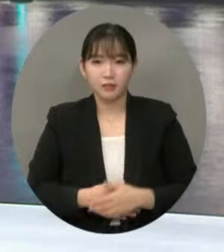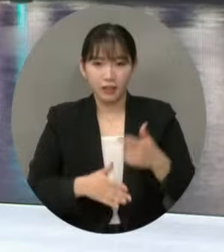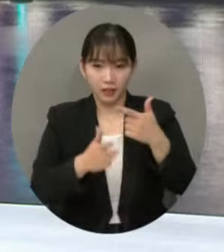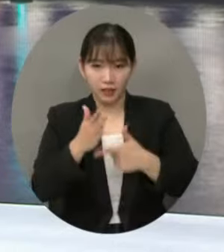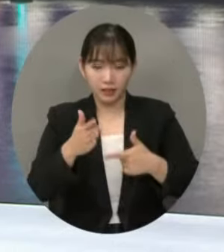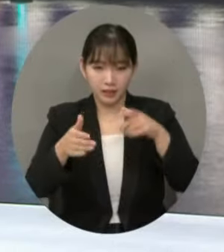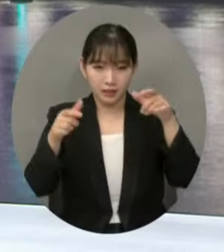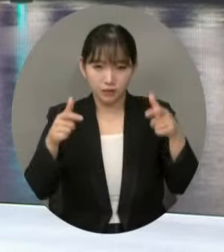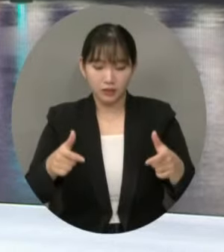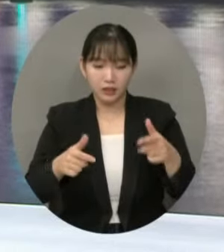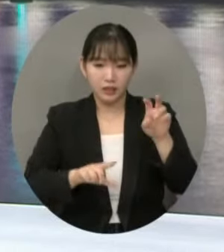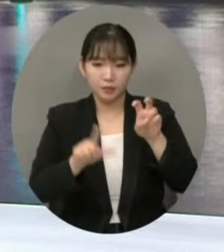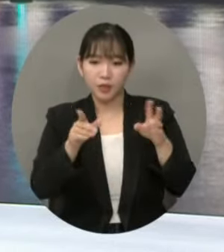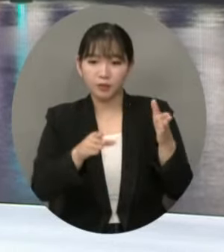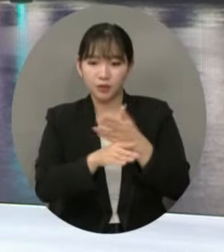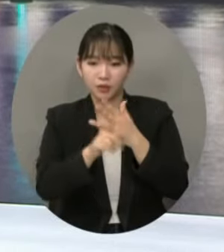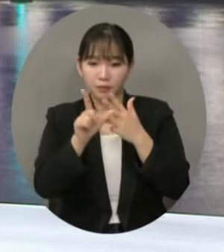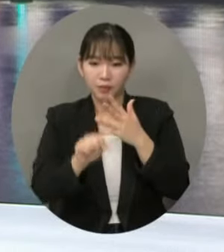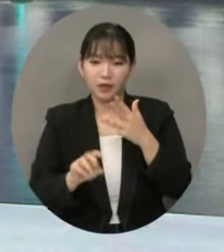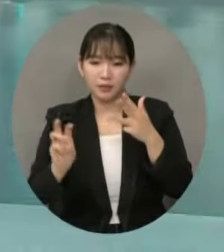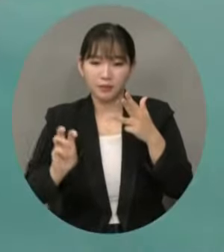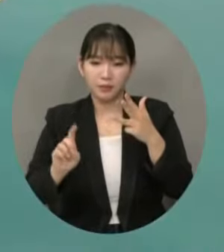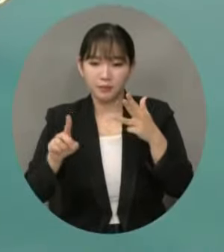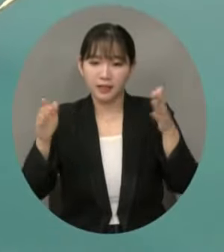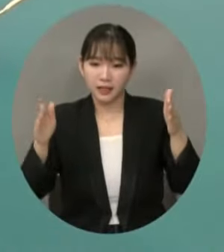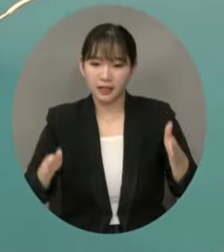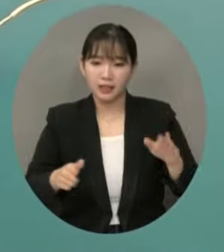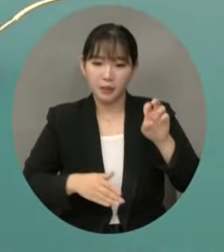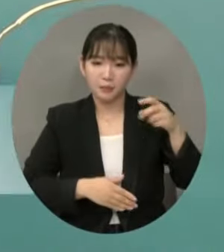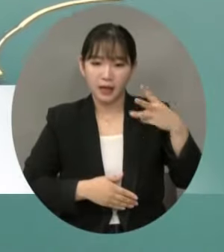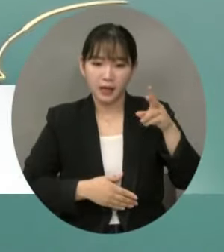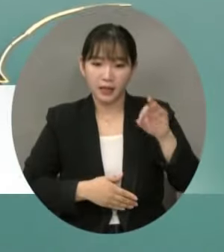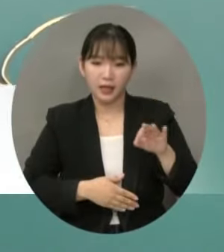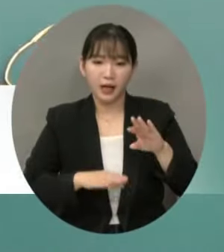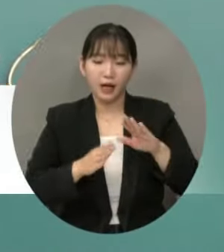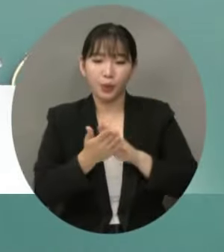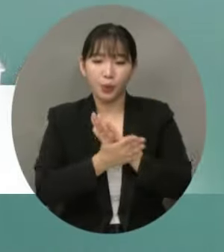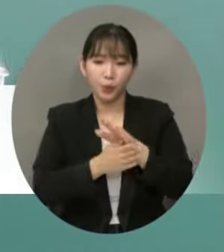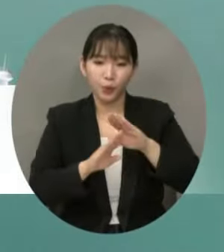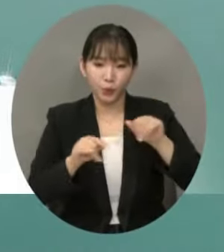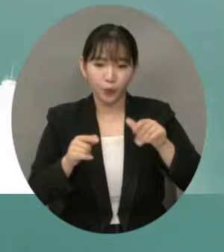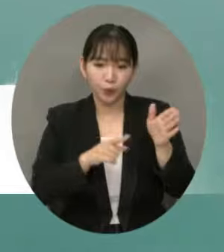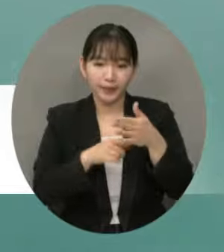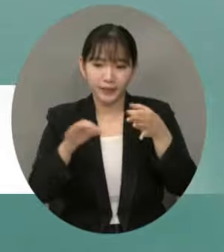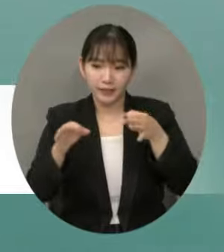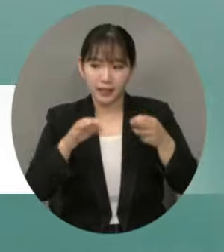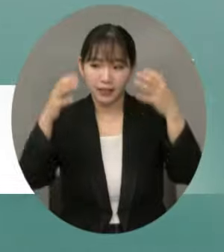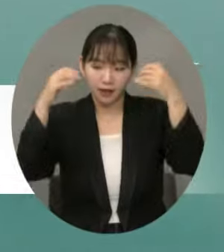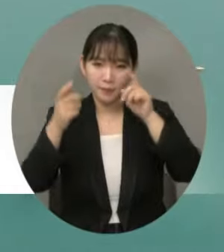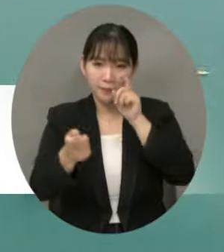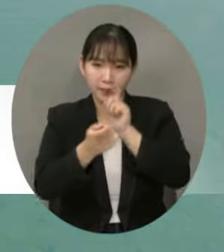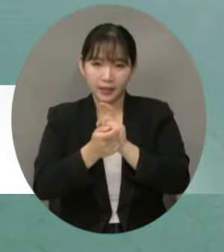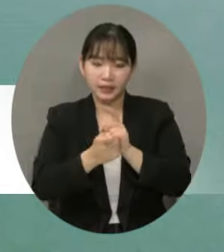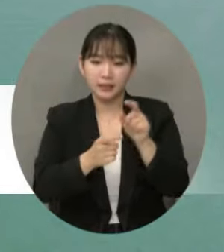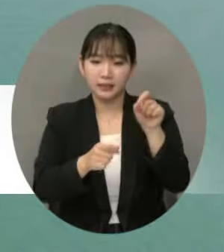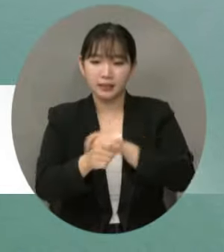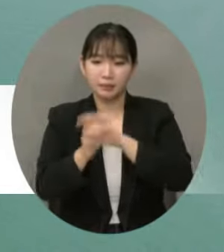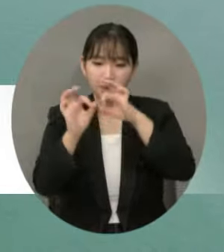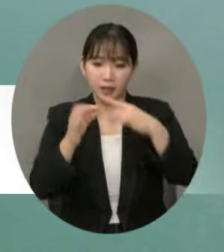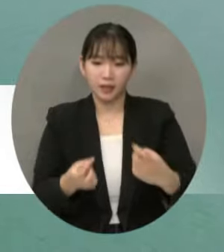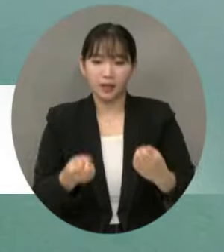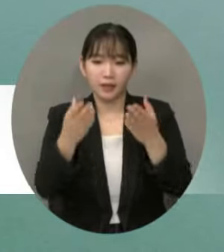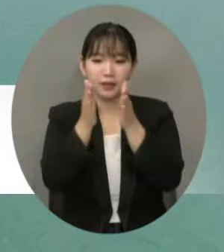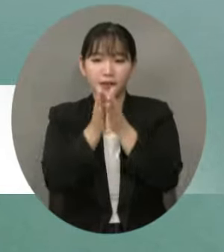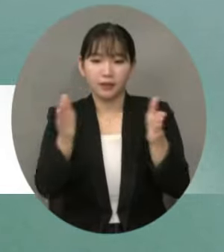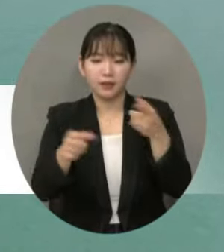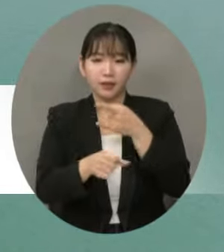강진군이 오는 20일부터 8월 31일까지 마량 놀토 수산시장에서 여름맞이 수산물 특별 할인 행사에